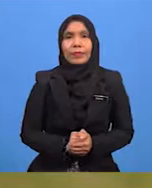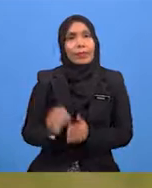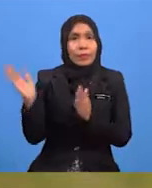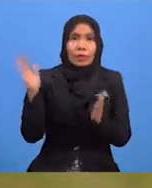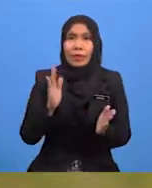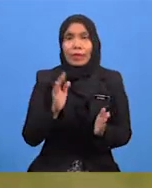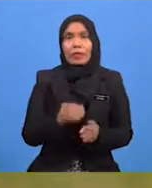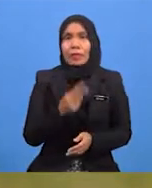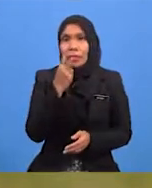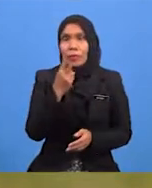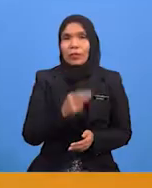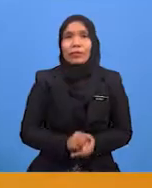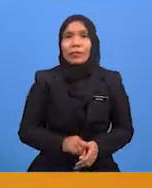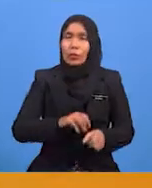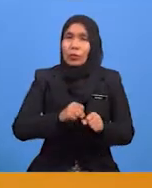dengan lebih jelas.